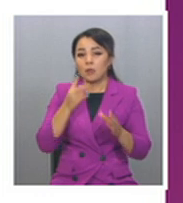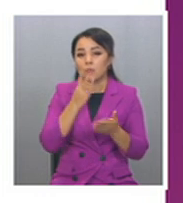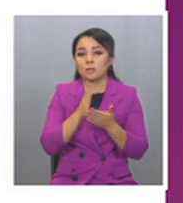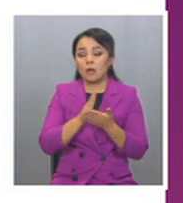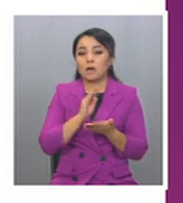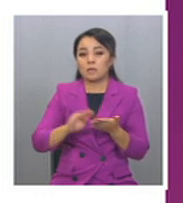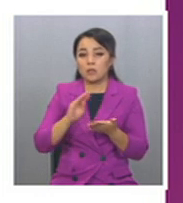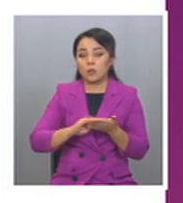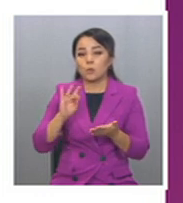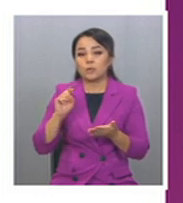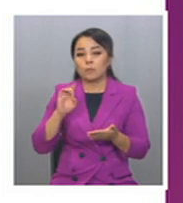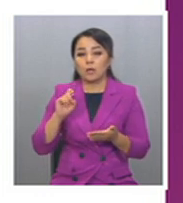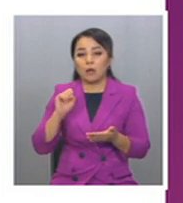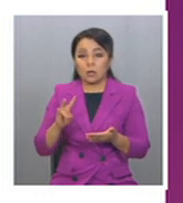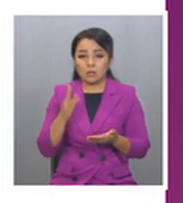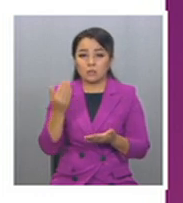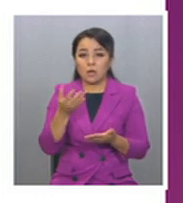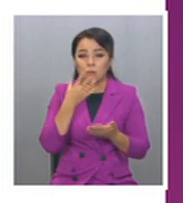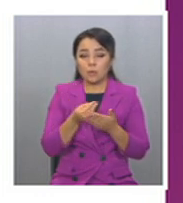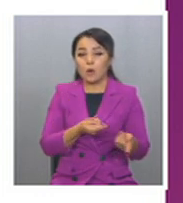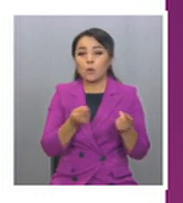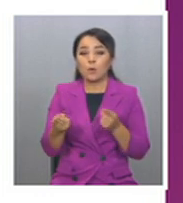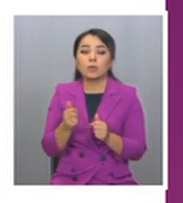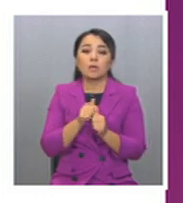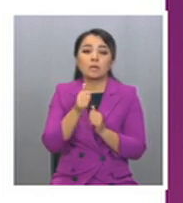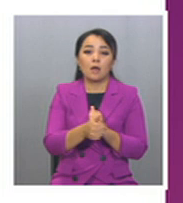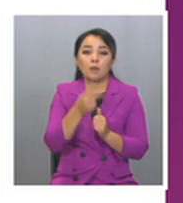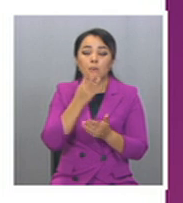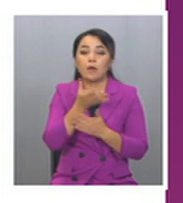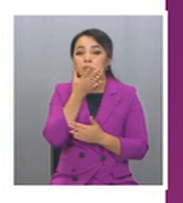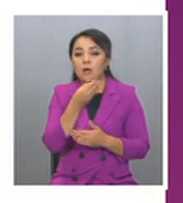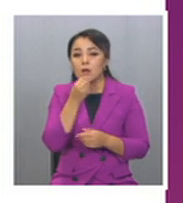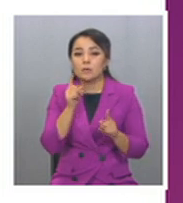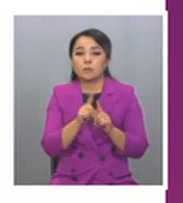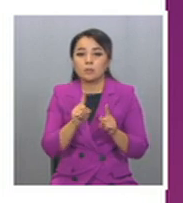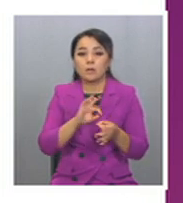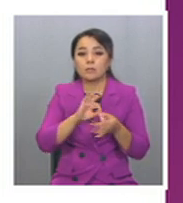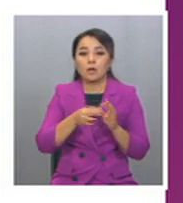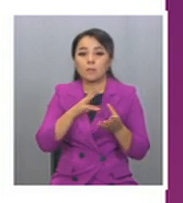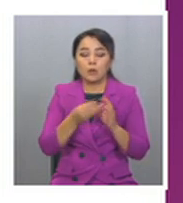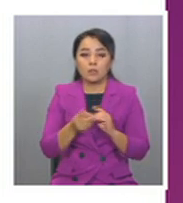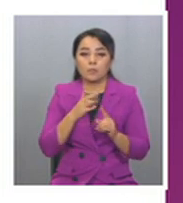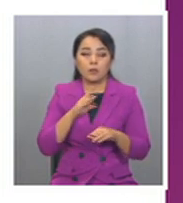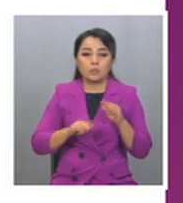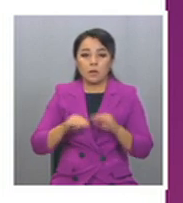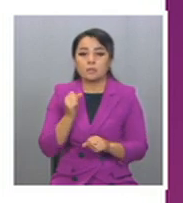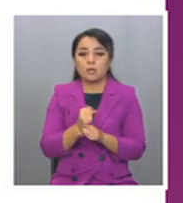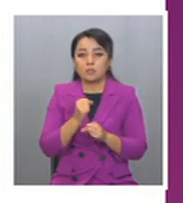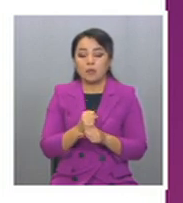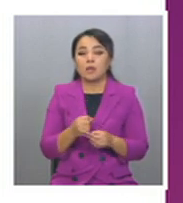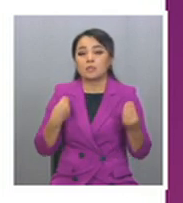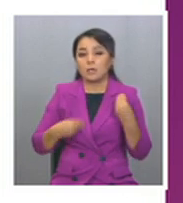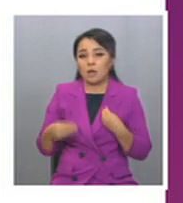келе Рузбихан, олар көш алдында әдемі тондарын, бұлғардан жасалған киімдерін